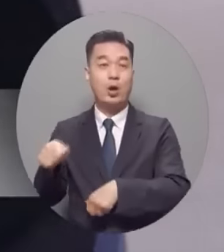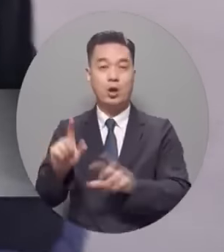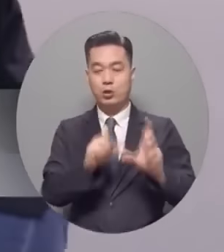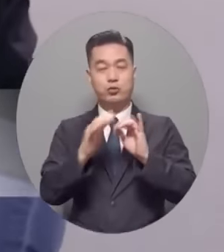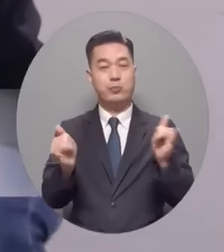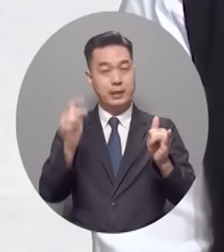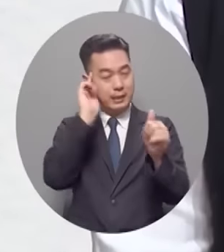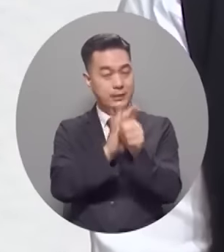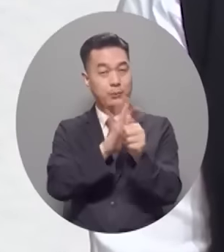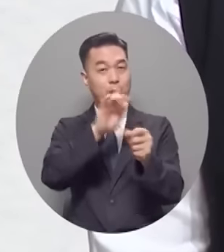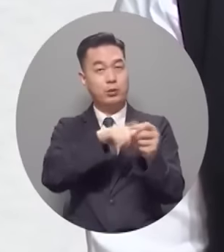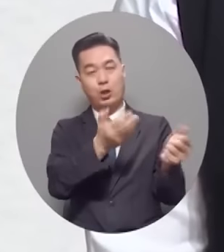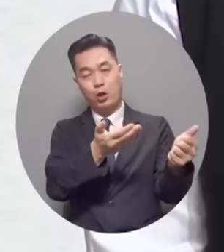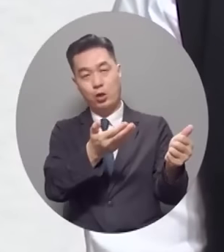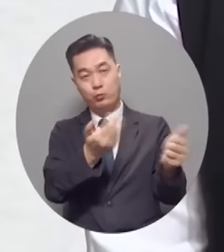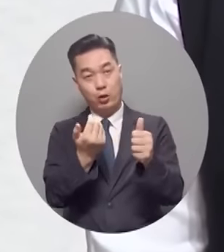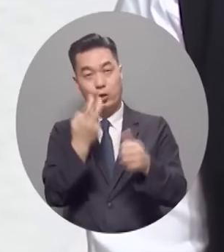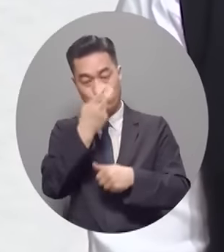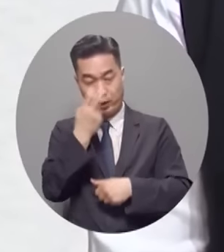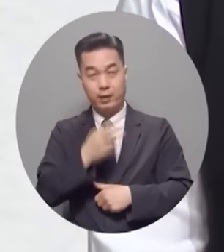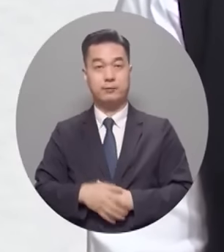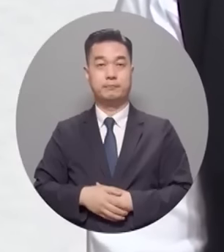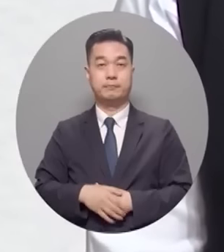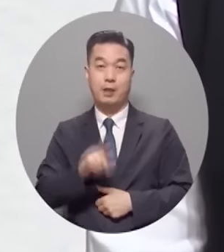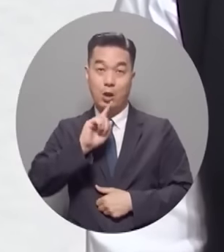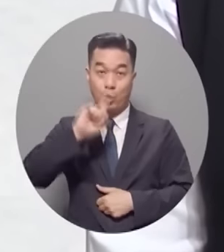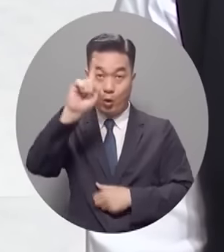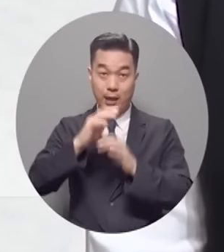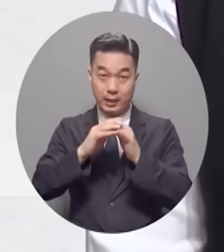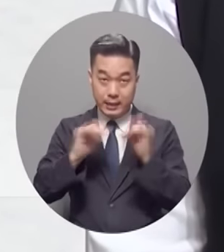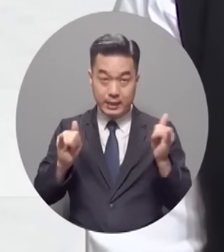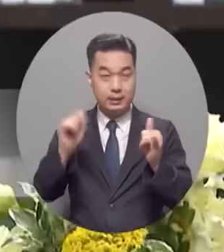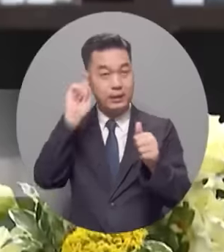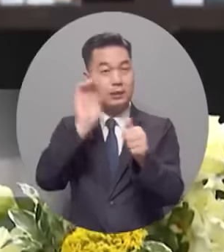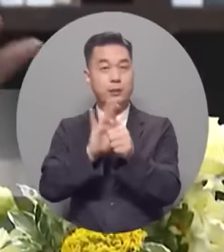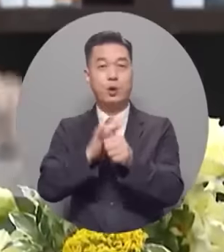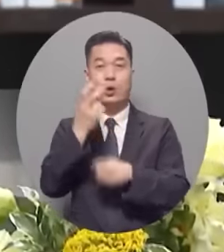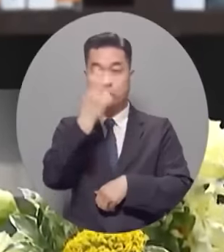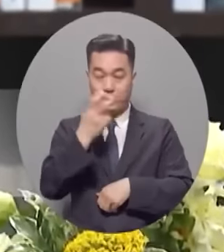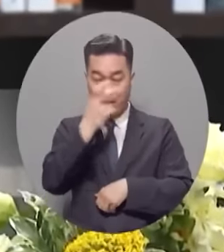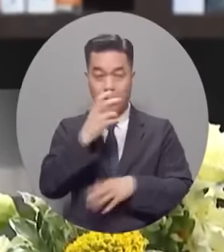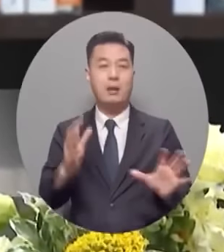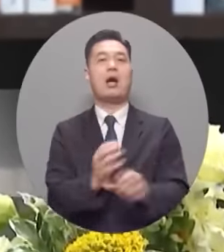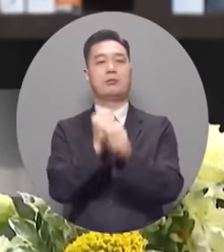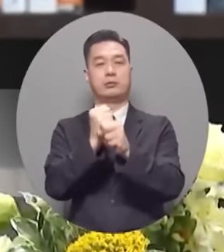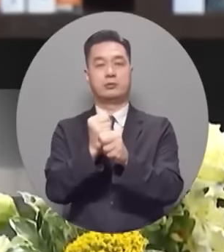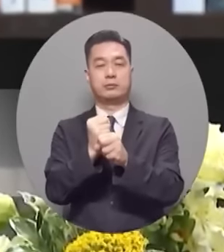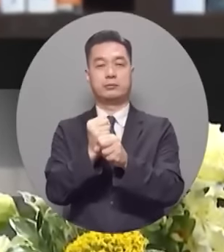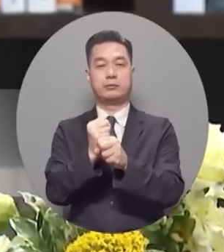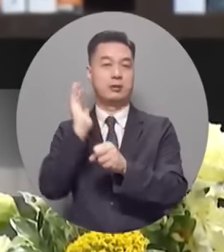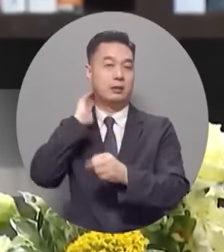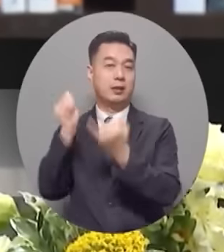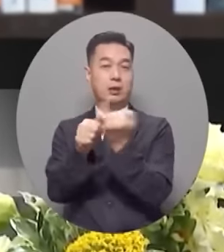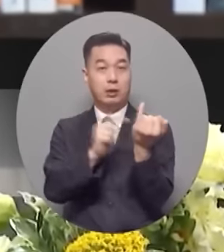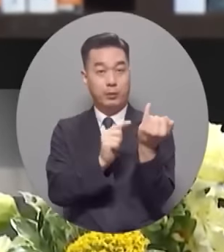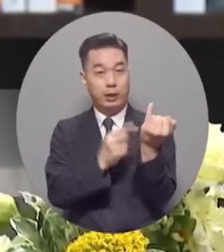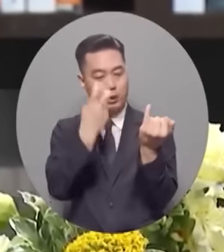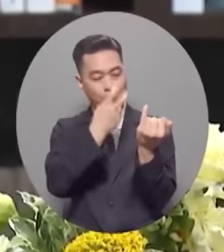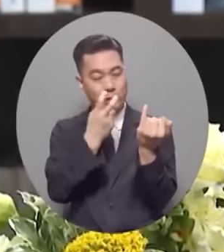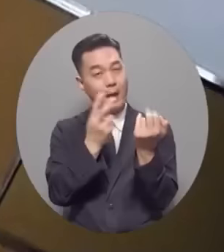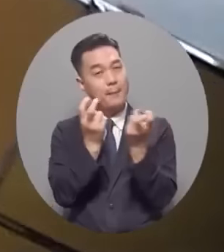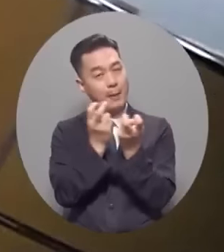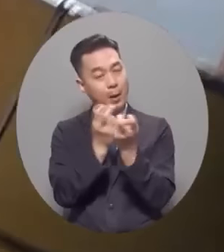참고인으로 불러 조사합니다. 고발인과 참고인 조사가 마무리되면서 이제 관심은 김건희 여사에 대한 조사 여부와 방식에